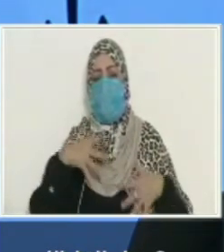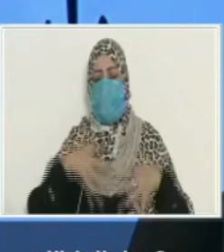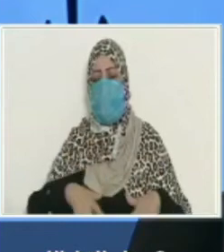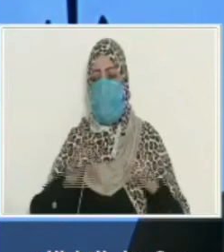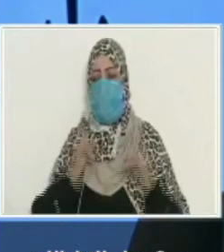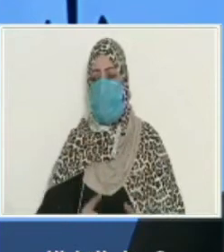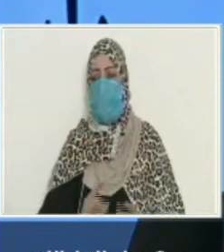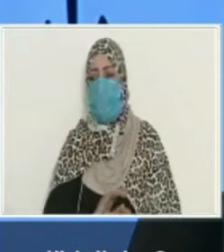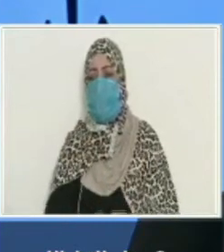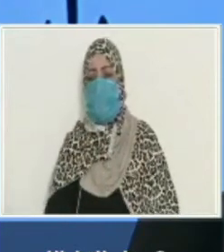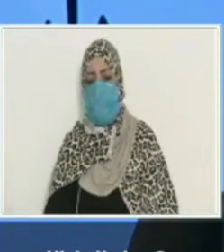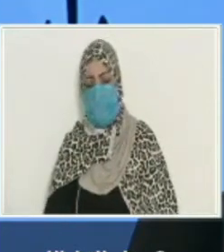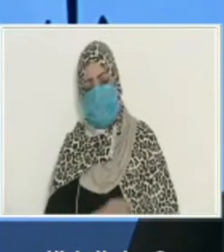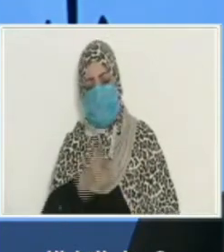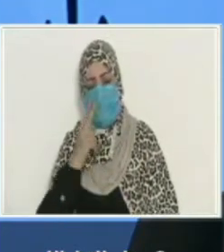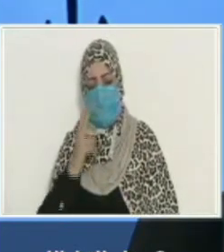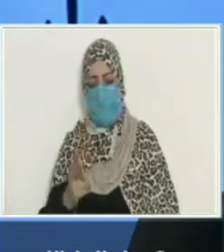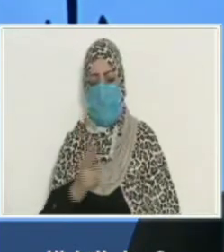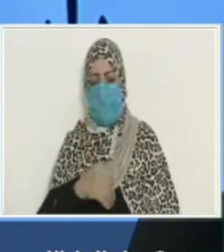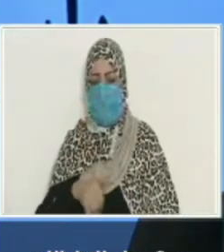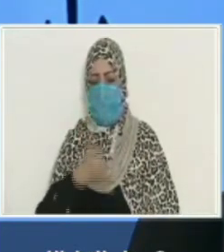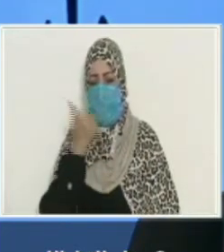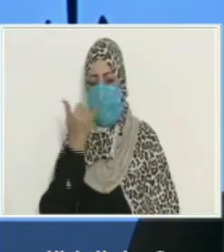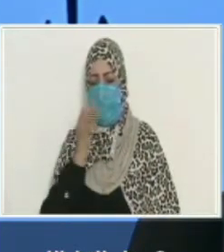الشفاء وهكذا كذا، هذه لعل لا بعضها يعني